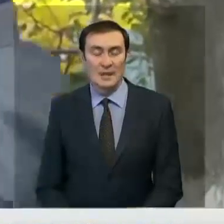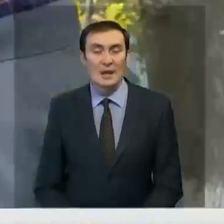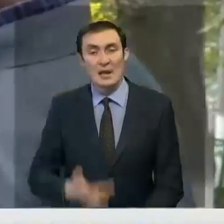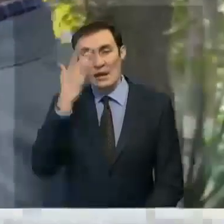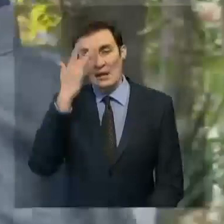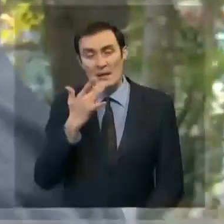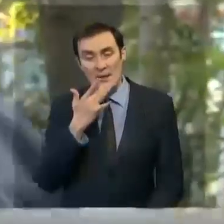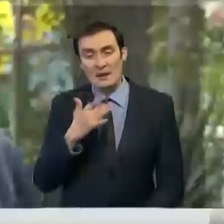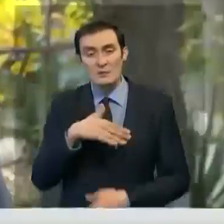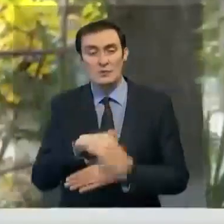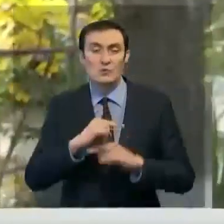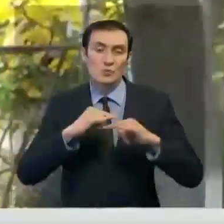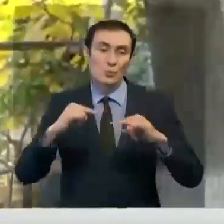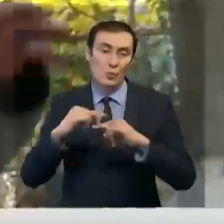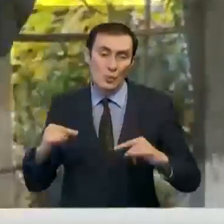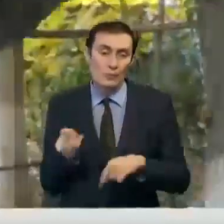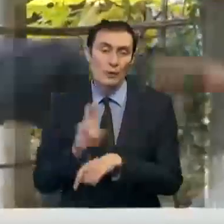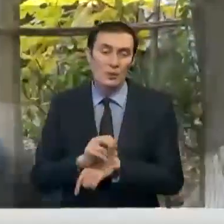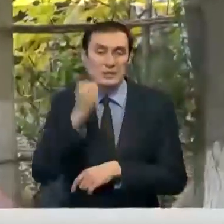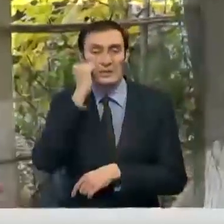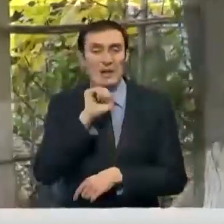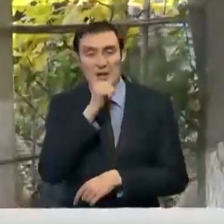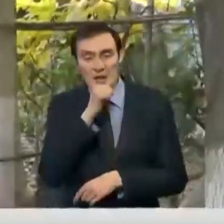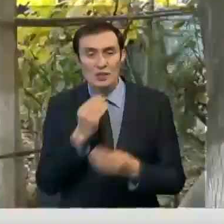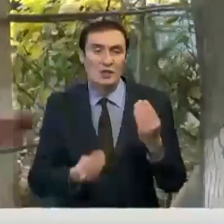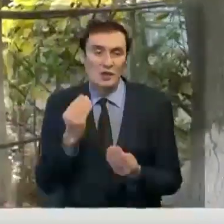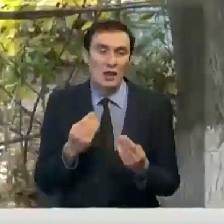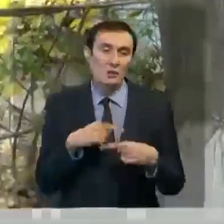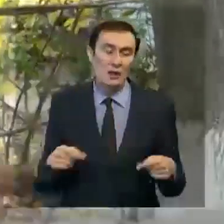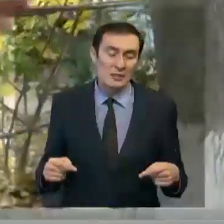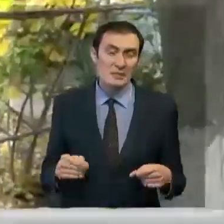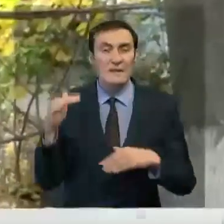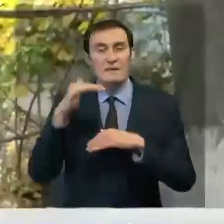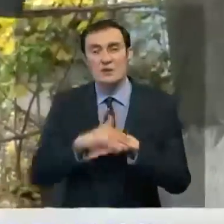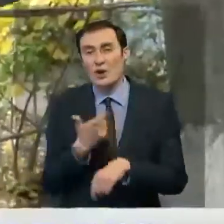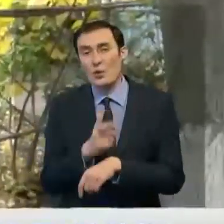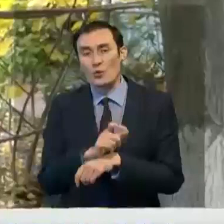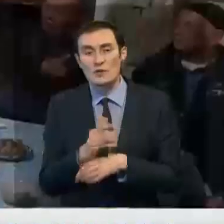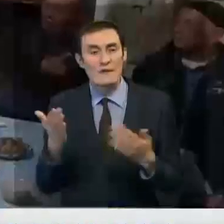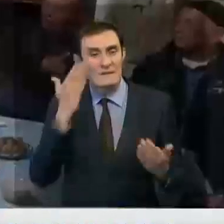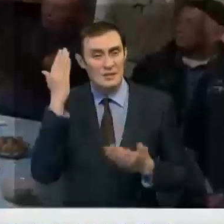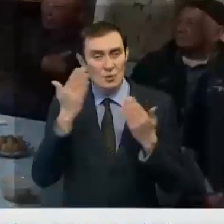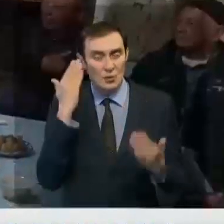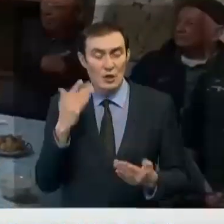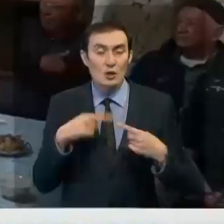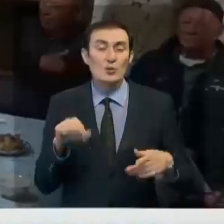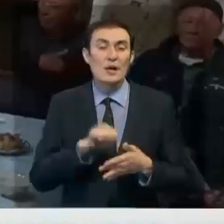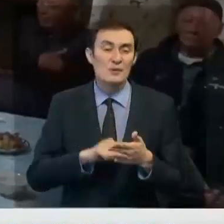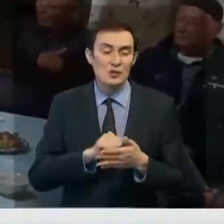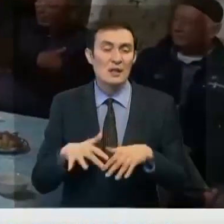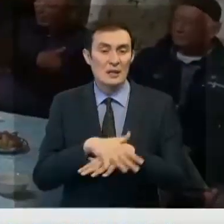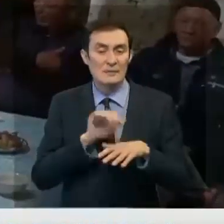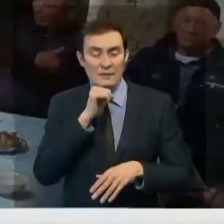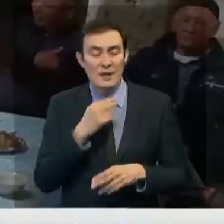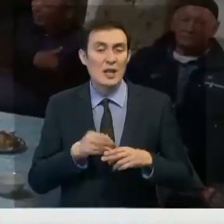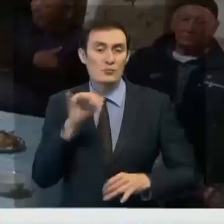Летом мы ставим во дворе столы и стулья. Сюда приходят старейшины, играют в разные игры. Вечера здесь очень веселые. Другая причина для сбора